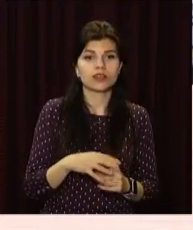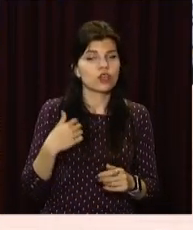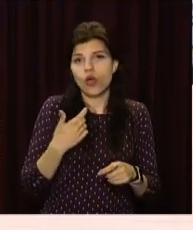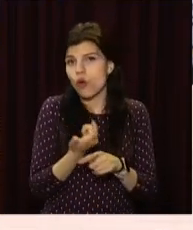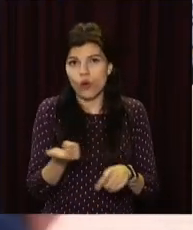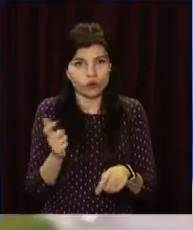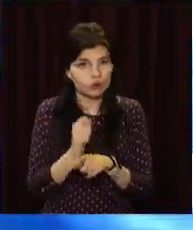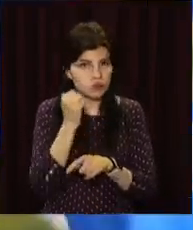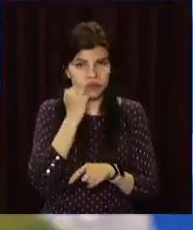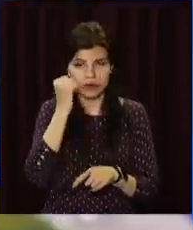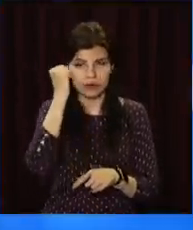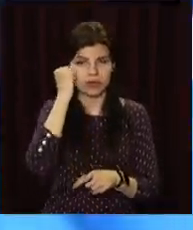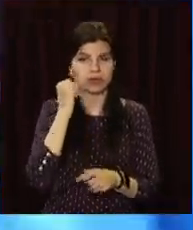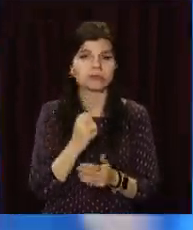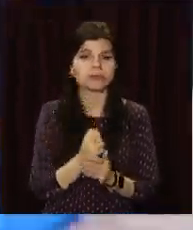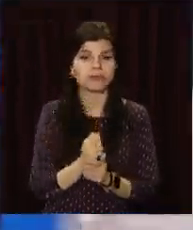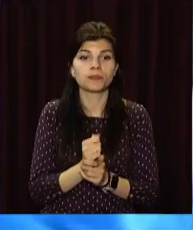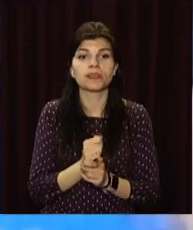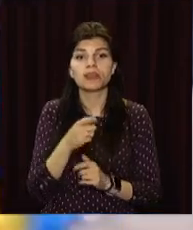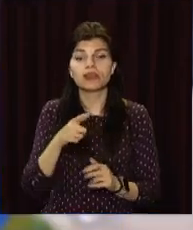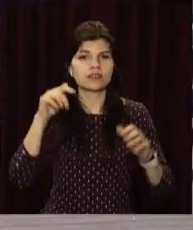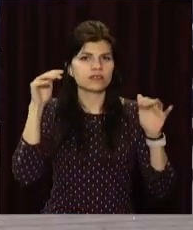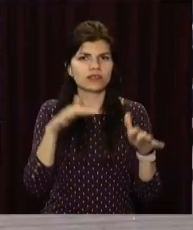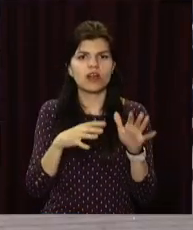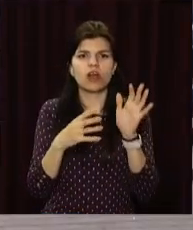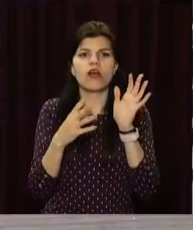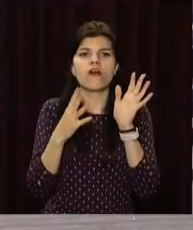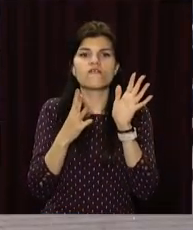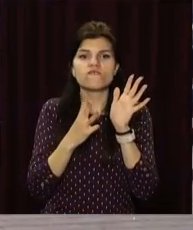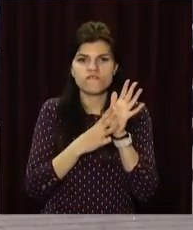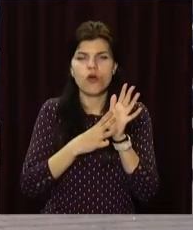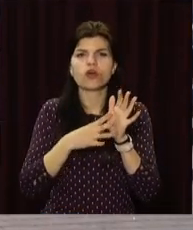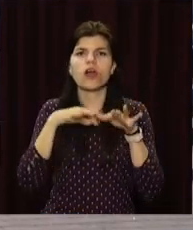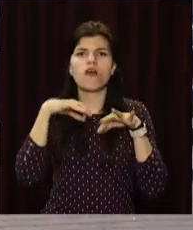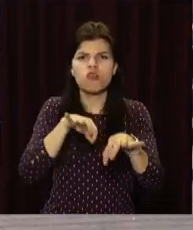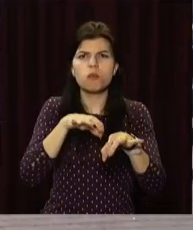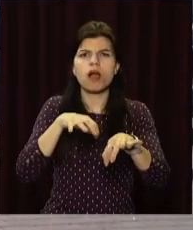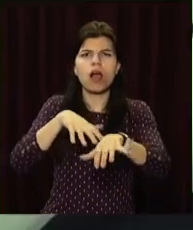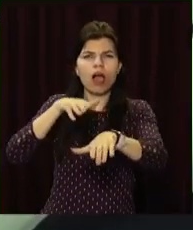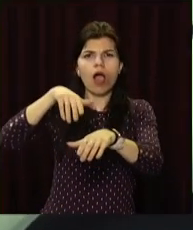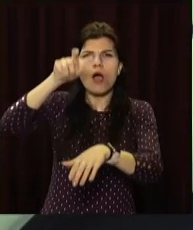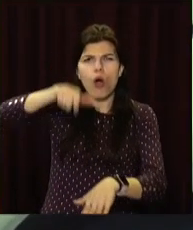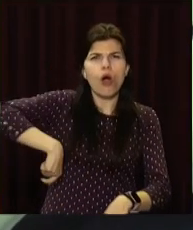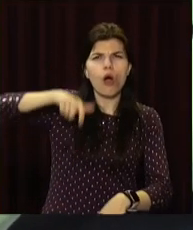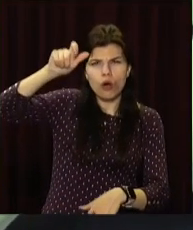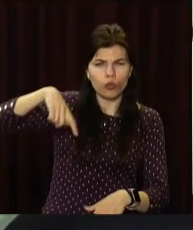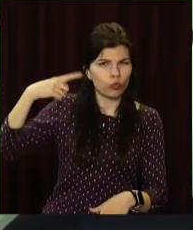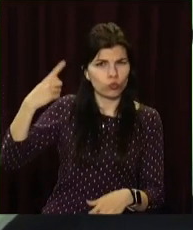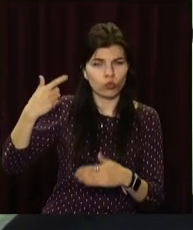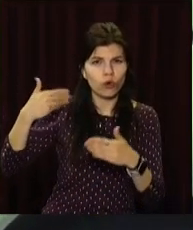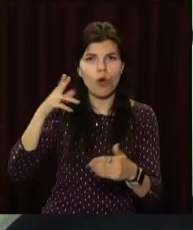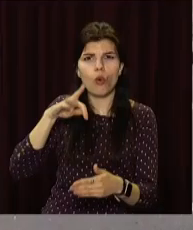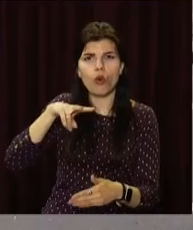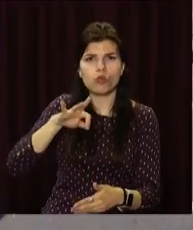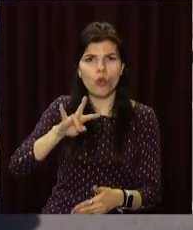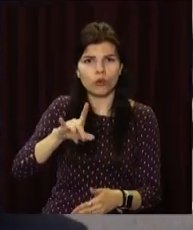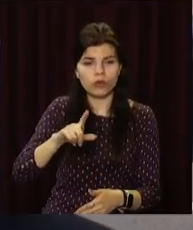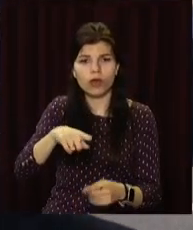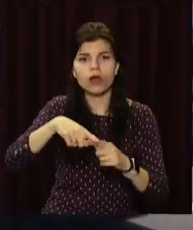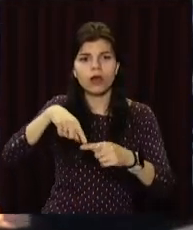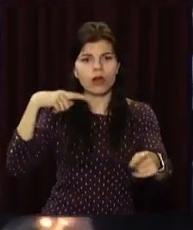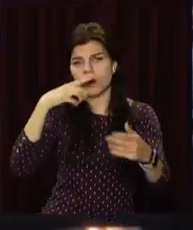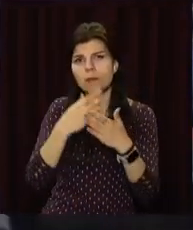іскренне благодарен. На фестивальний причал з'їхалося 8 автомобільних колон з різних районів міста. Тут, об'єднавшись у загальну колону довжиною